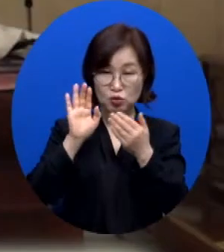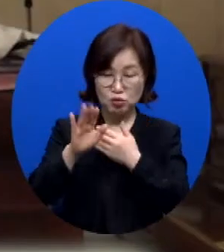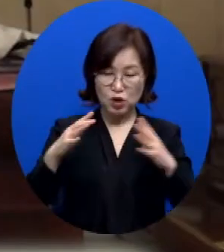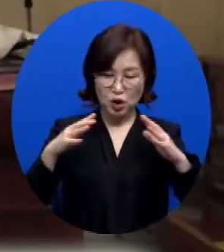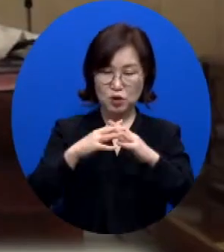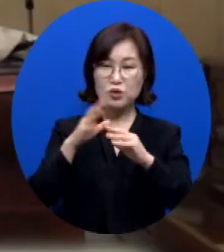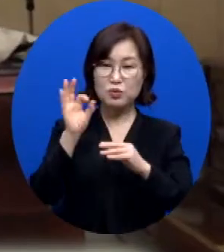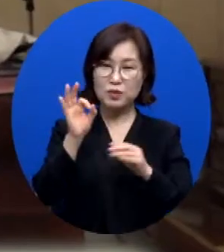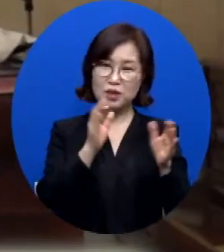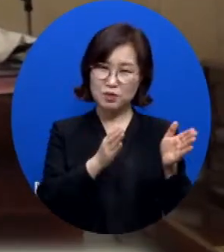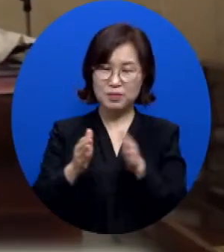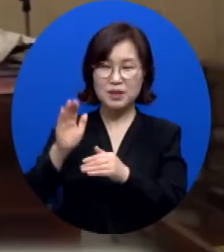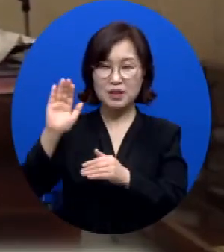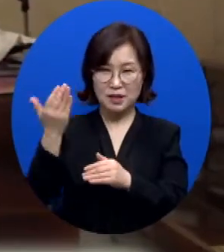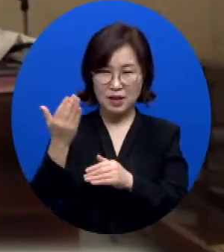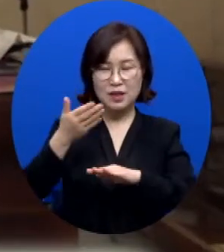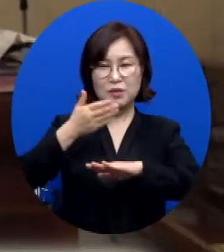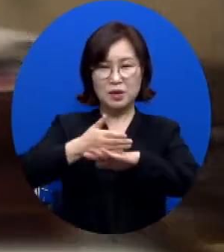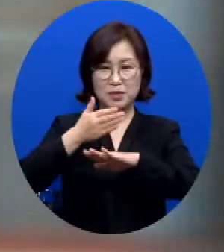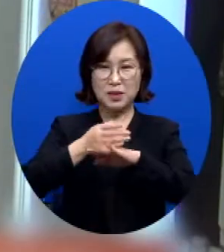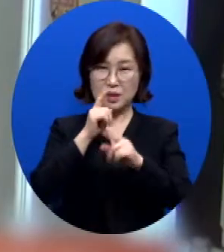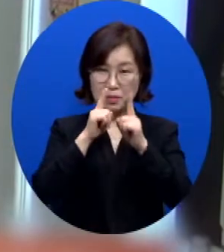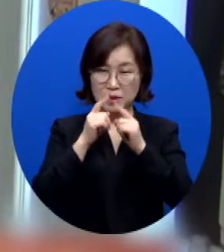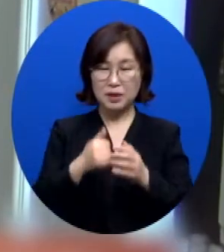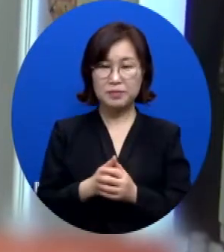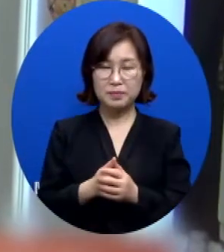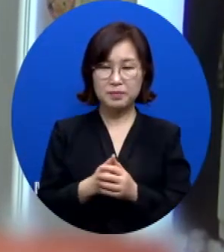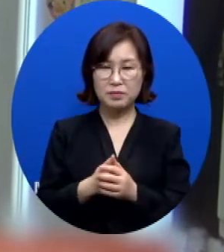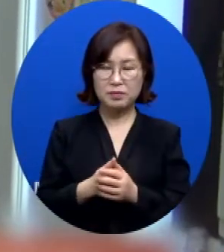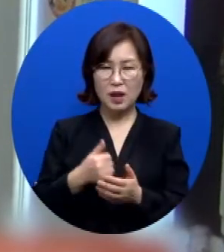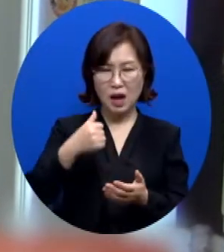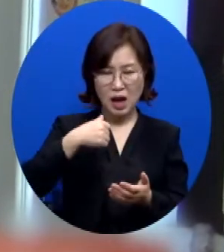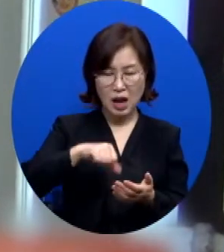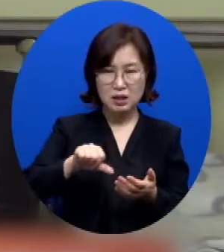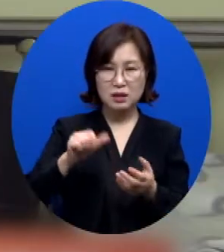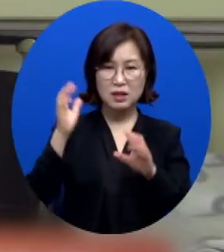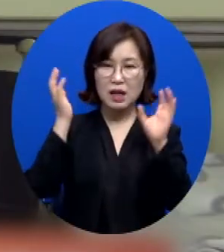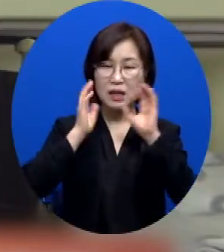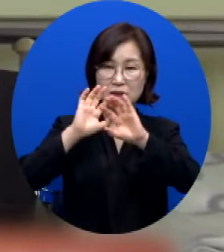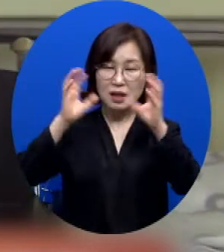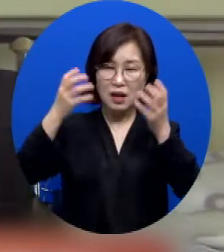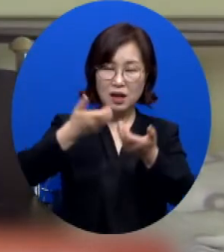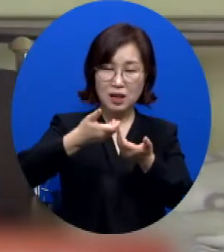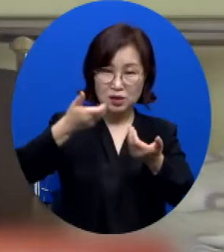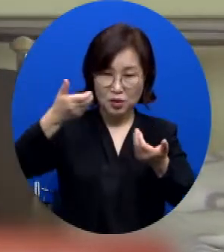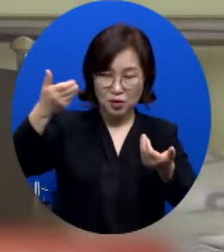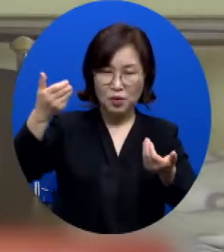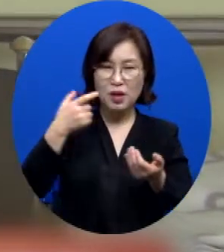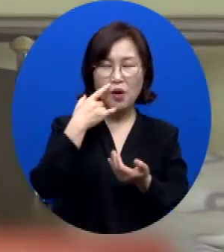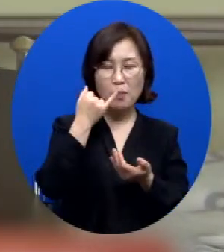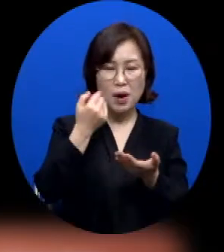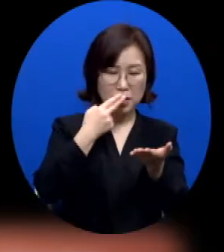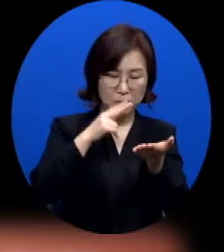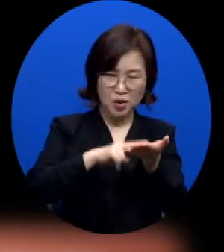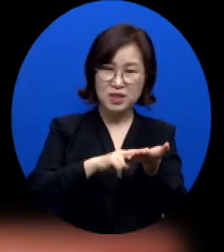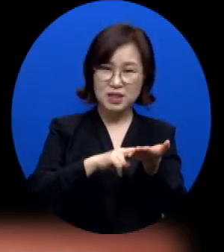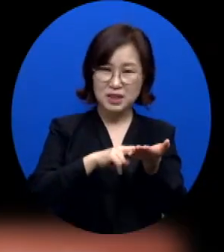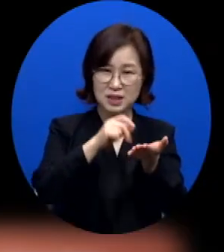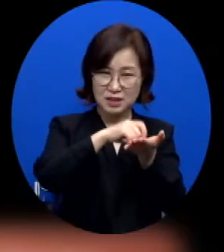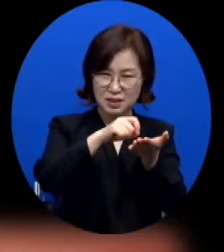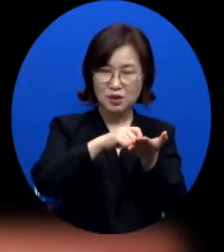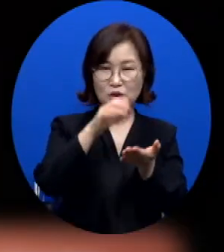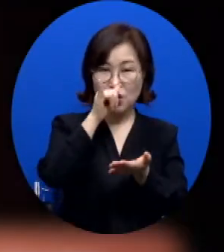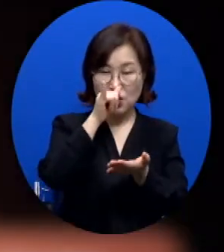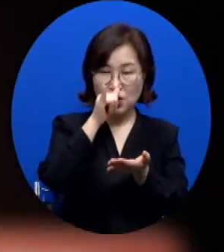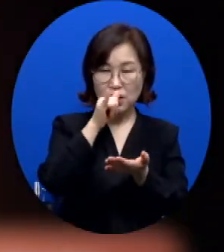건축비를 마련할 수 있었다고 감사를 전했습니다. 아들을 하늘나라로 보낸 한 엄마의 편지도 눈길을 끌었습니다.